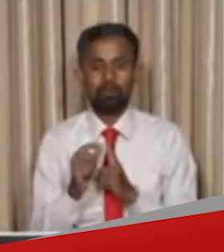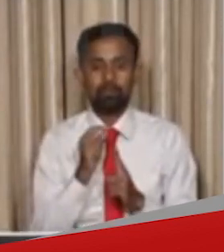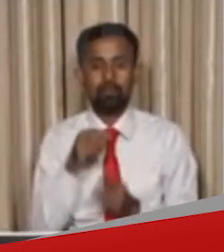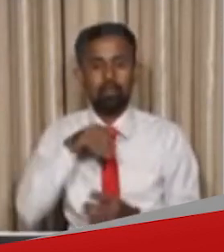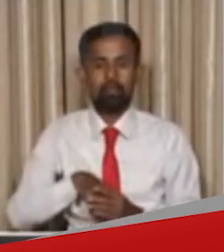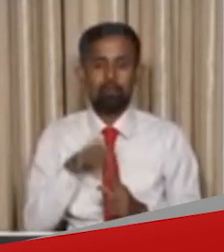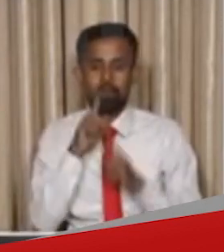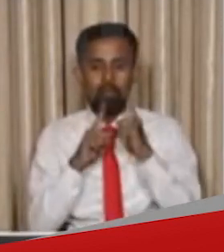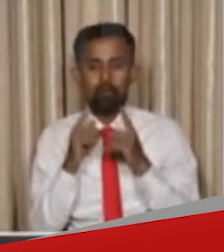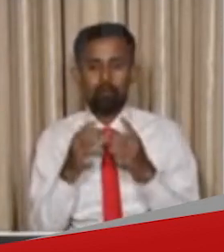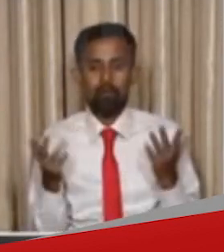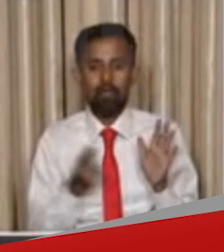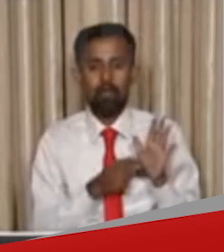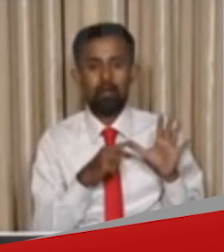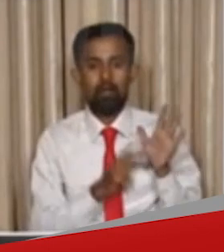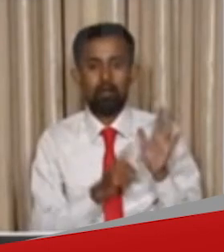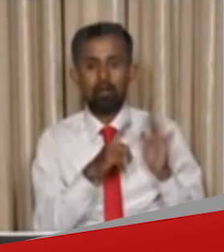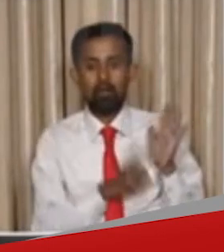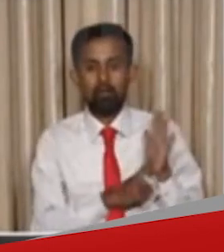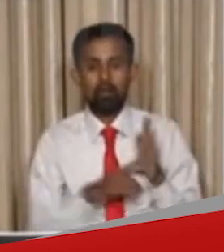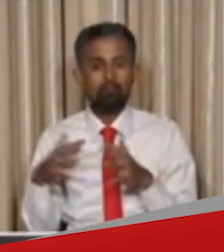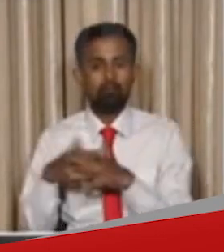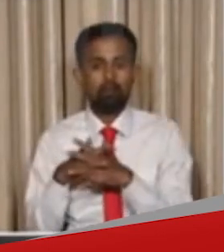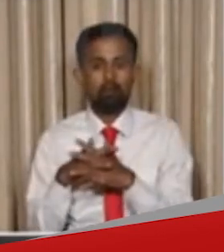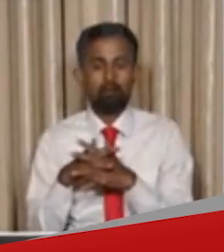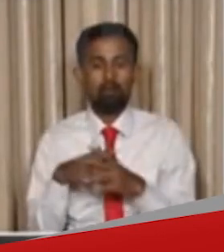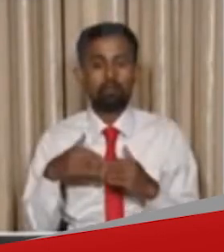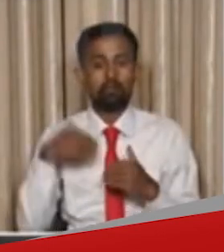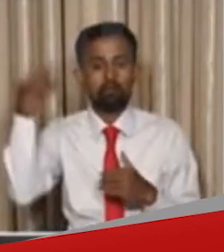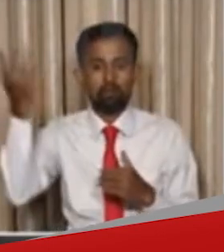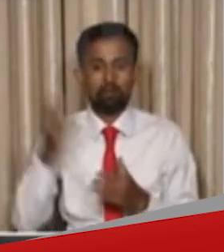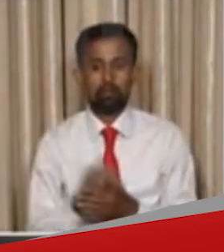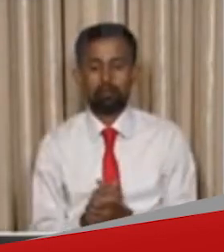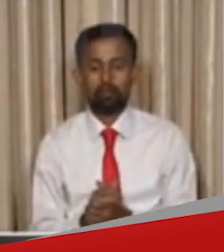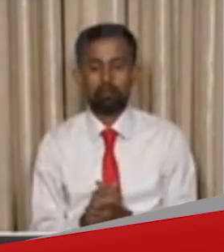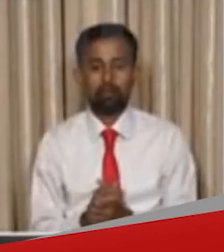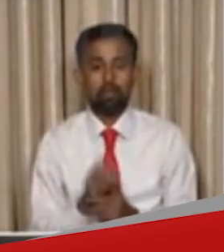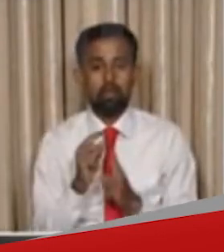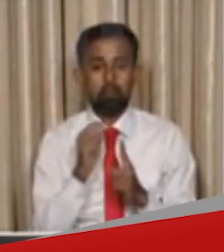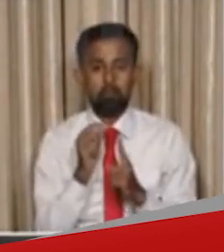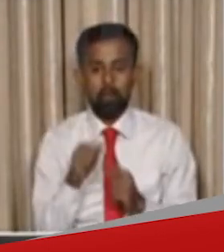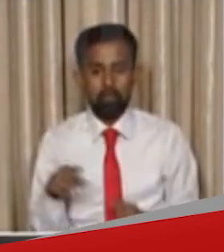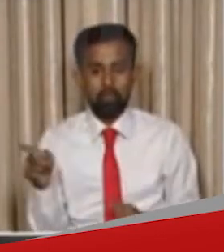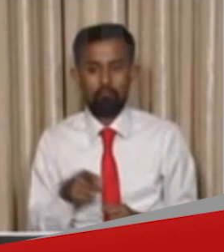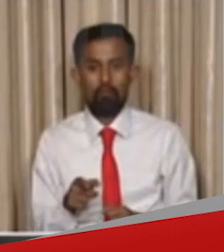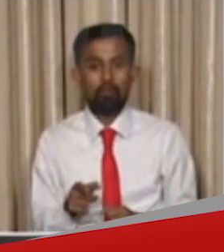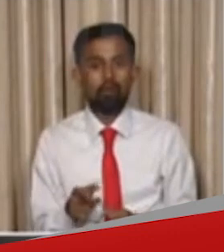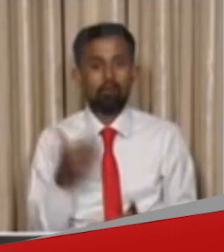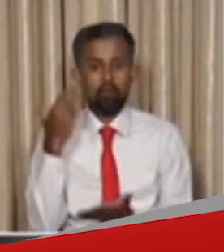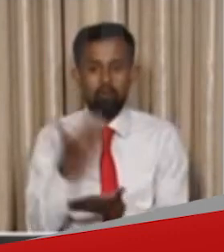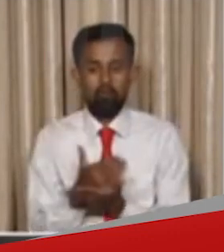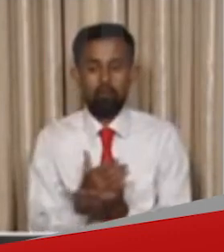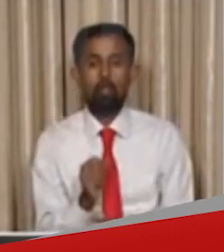කතා කරන්නත් බෑ. නලින් බණ්ඩාරලා වසන්ත යාපා බණ්ඩාරලා අද එළියට දානවා. ඒගොල්ලන්ගේ පාර්ලිමේන්තුව අද දවස අත්හිටවනවා. ඉතින්